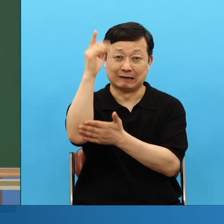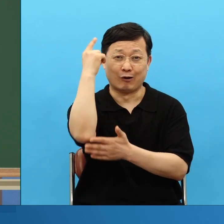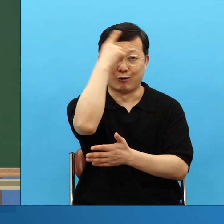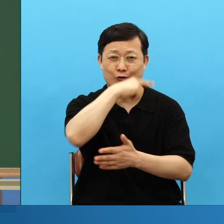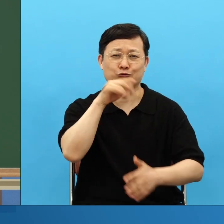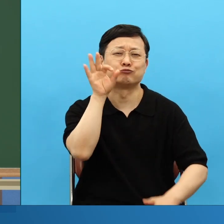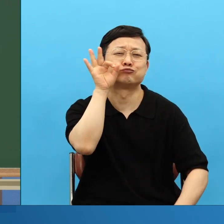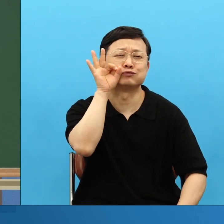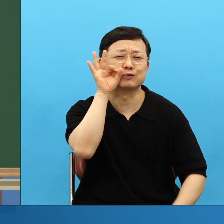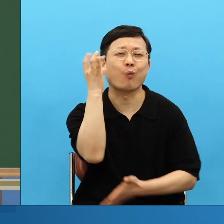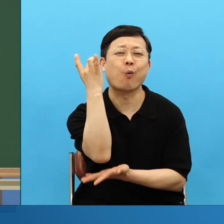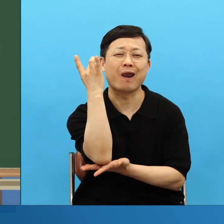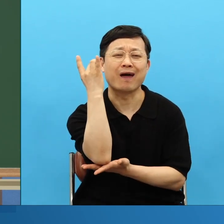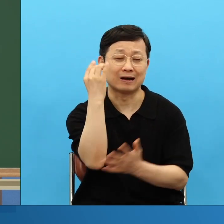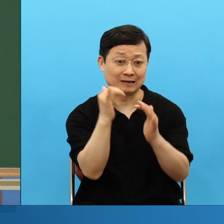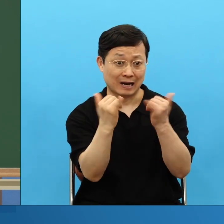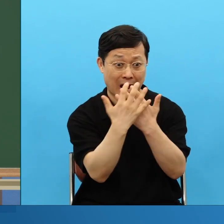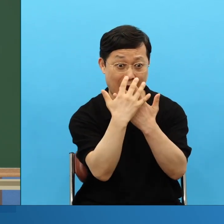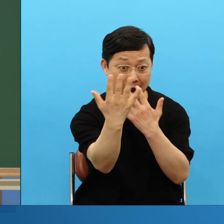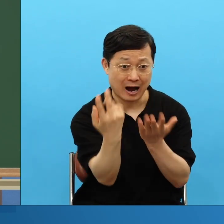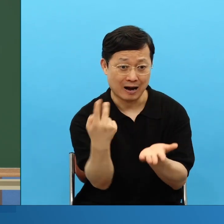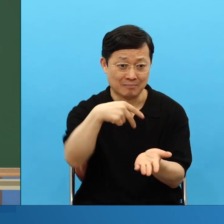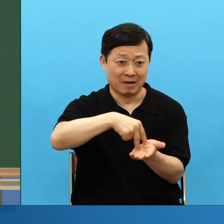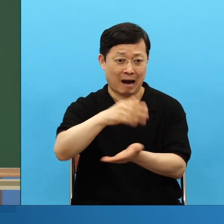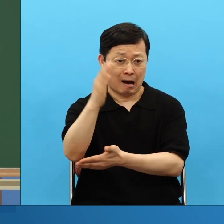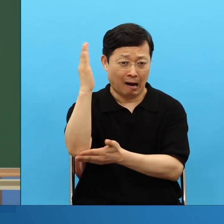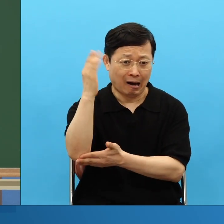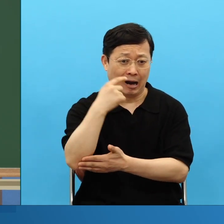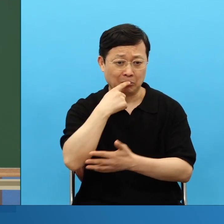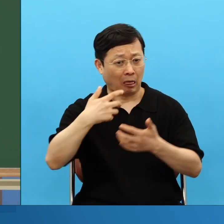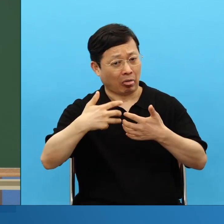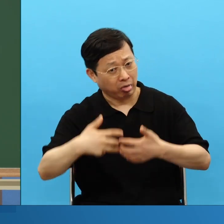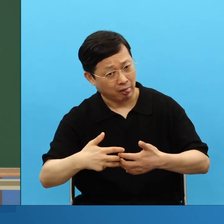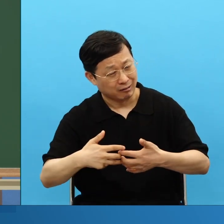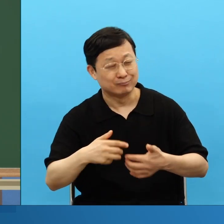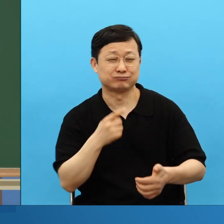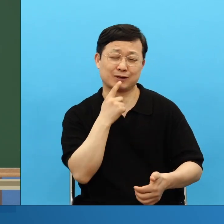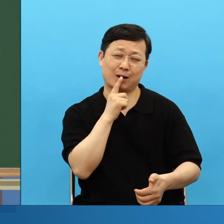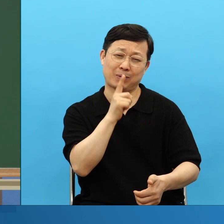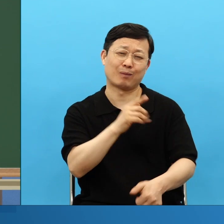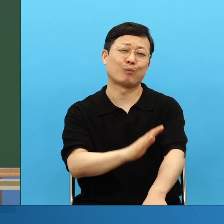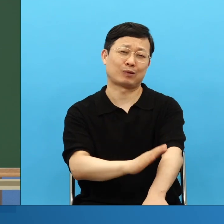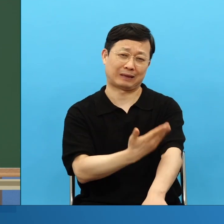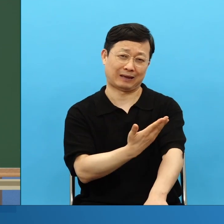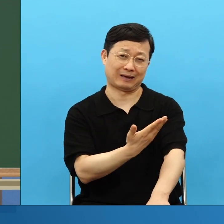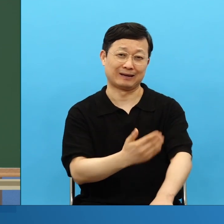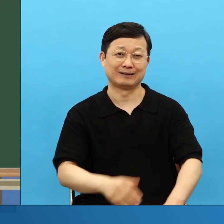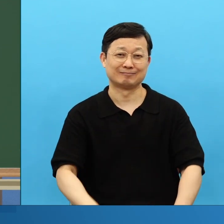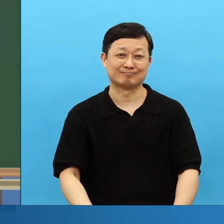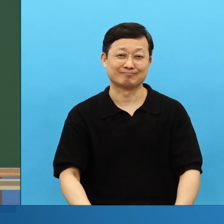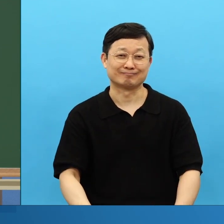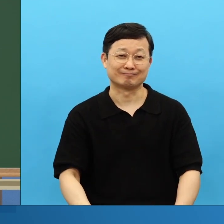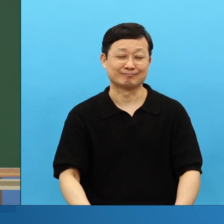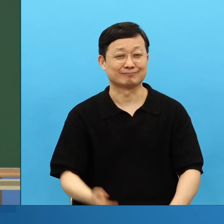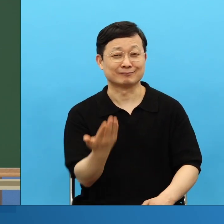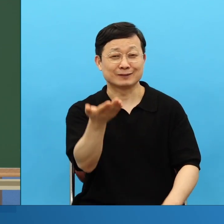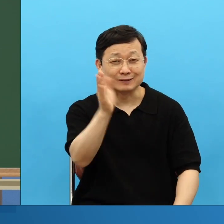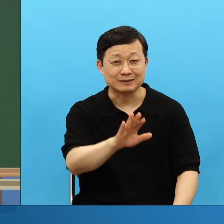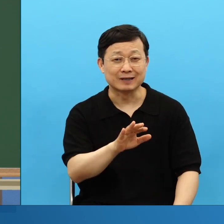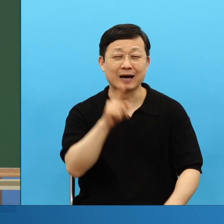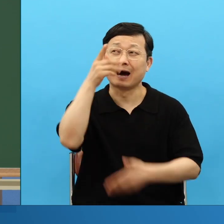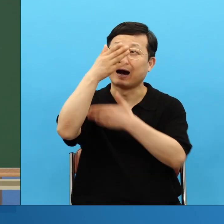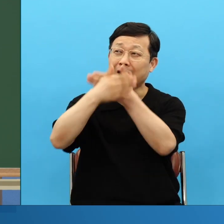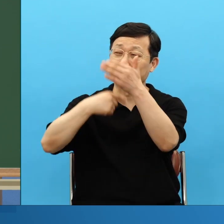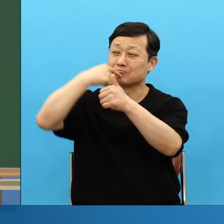되는데 이렇게 청중이 많으면 말이 안 나와요. 근데 저는 이제 30년간 이렇게 하나님이 어쩔 수 없이 서다 보니까 이렇게